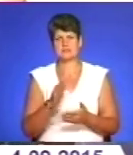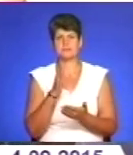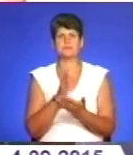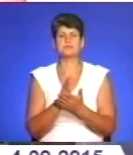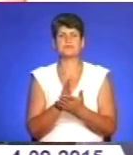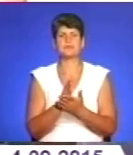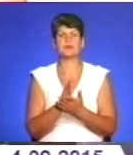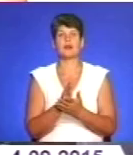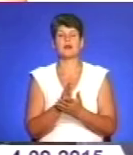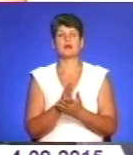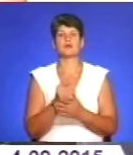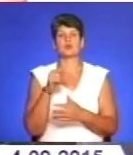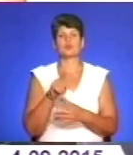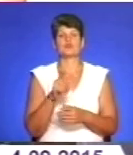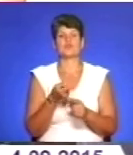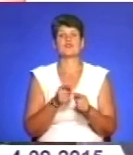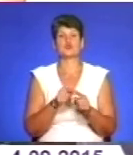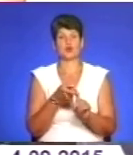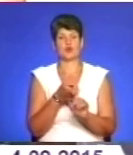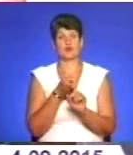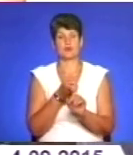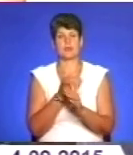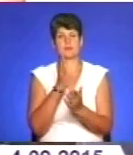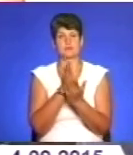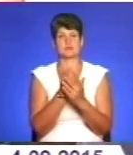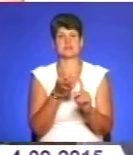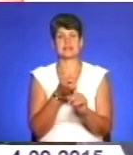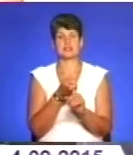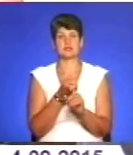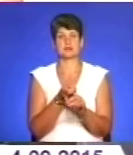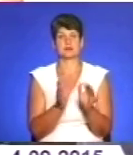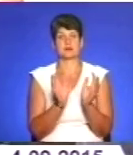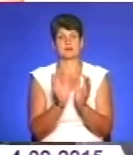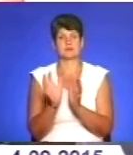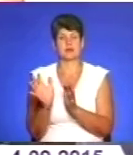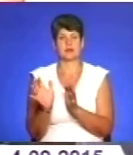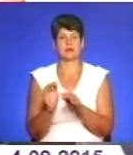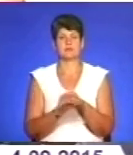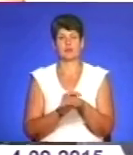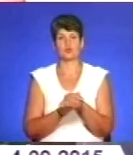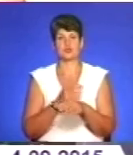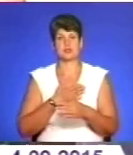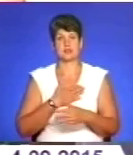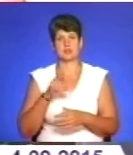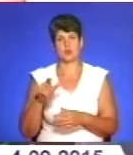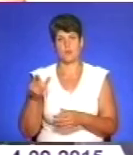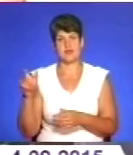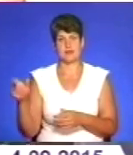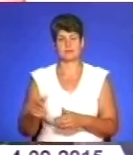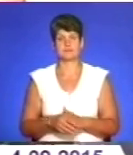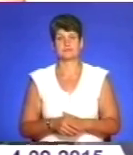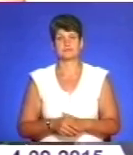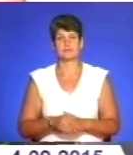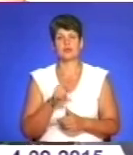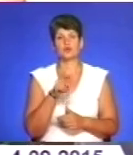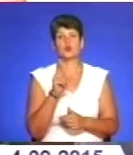що від цього напряму залежить безпека і благополуччя наших громадян.